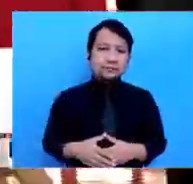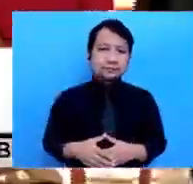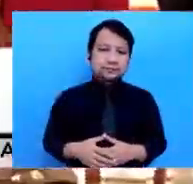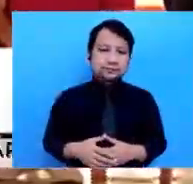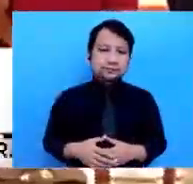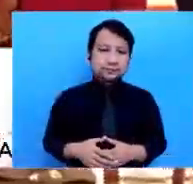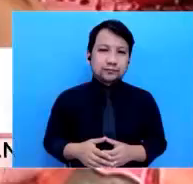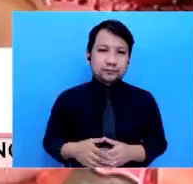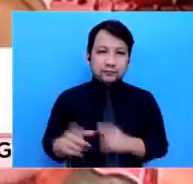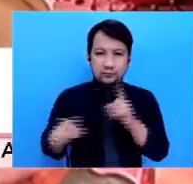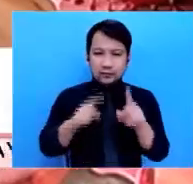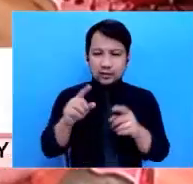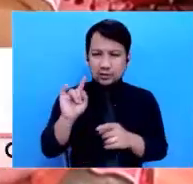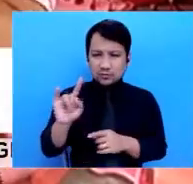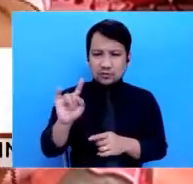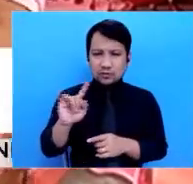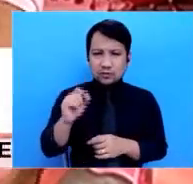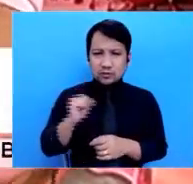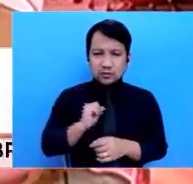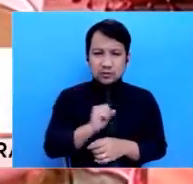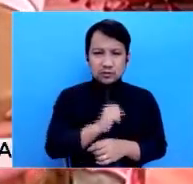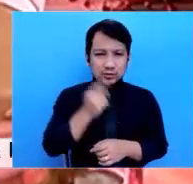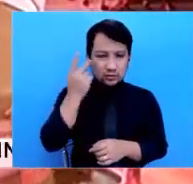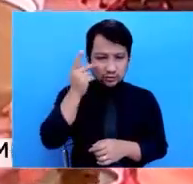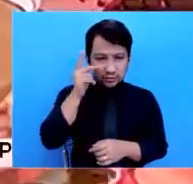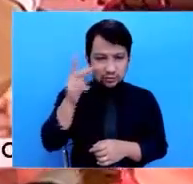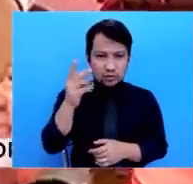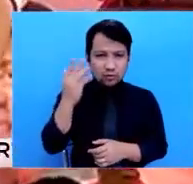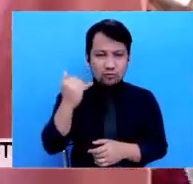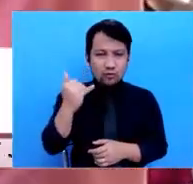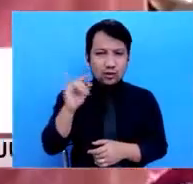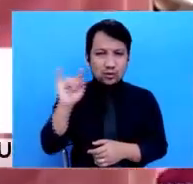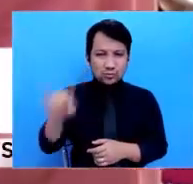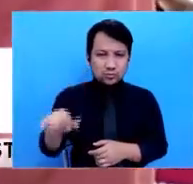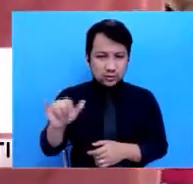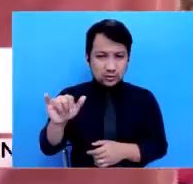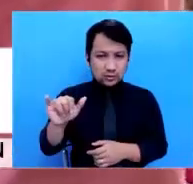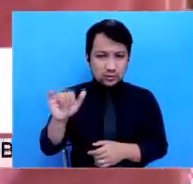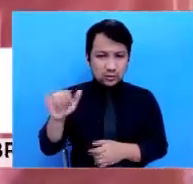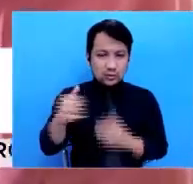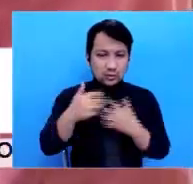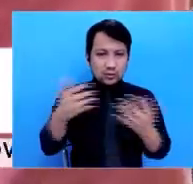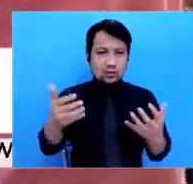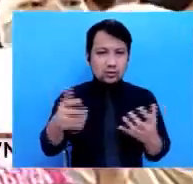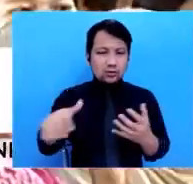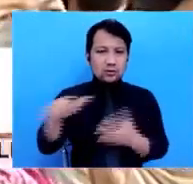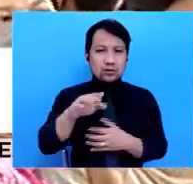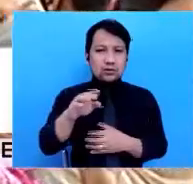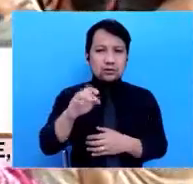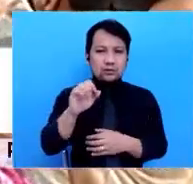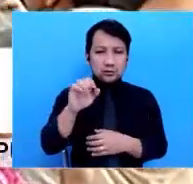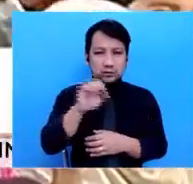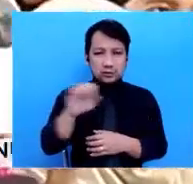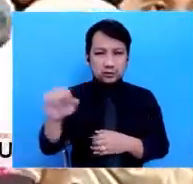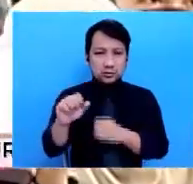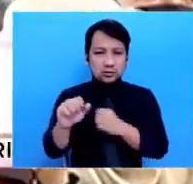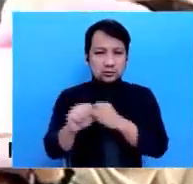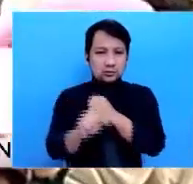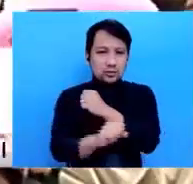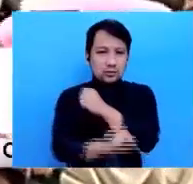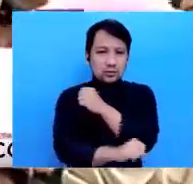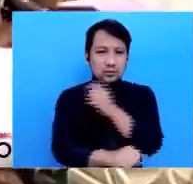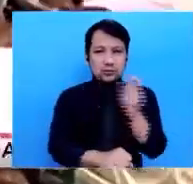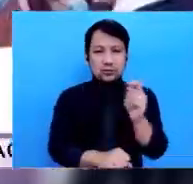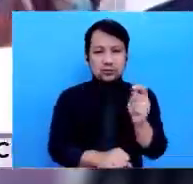Natanong ng media dito si Senator Kiko Pangilinan kung bakit absent siya sa grand rally nila sa Borongan, Eastern Samar noong Martes.